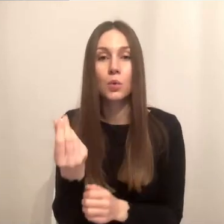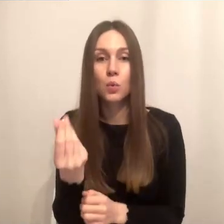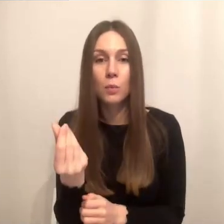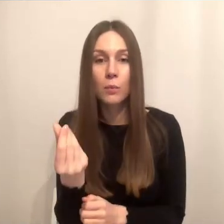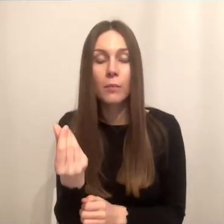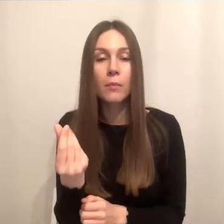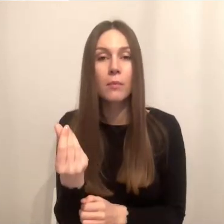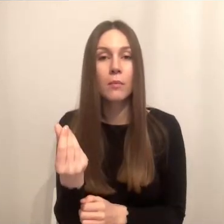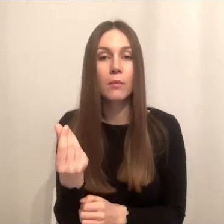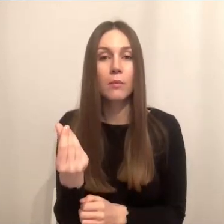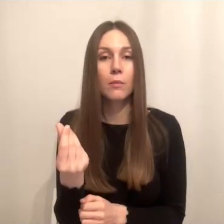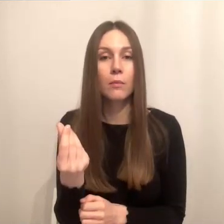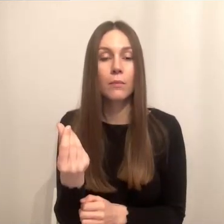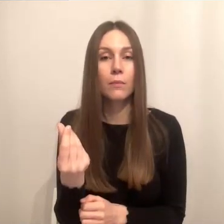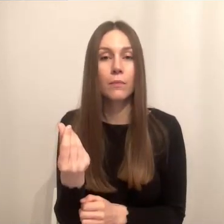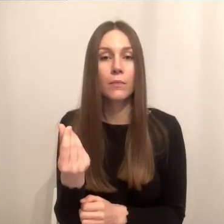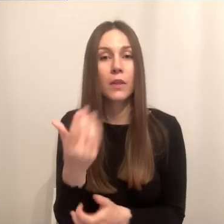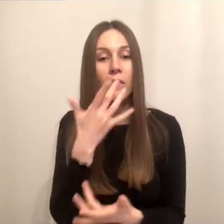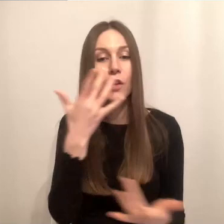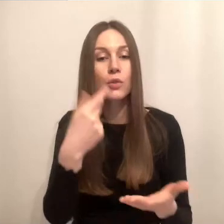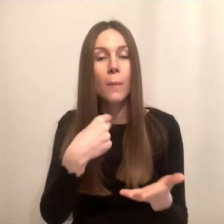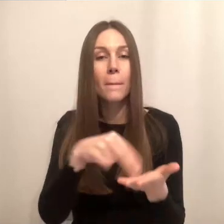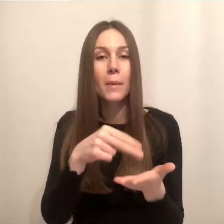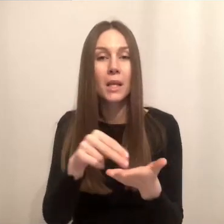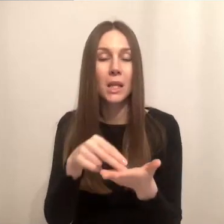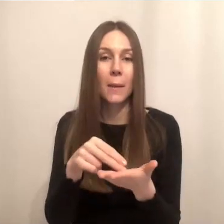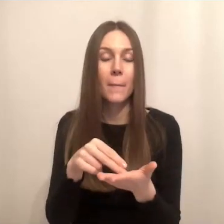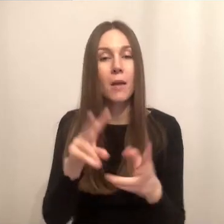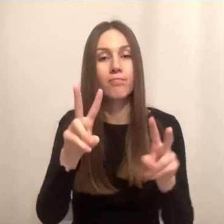nereikalauja viešųjų pirkimų statuso. Tai